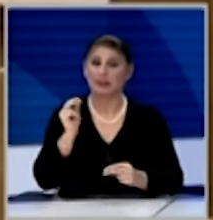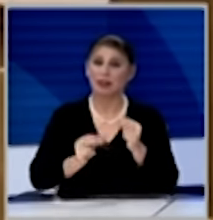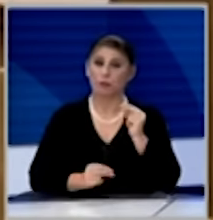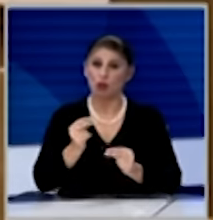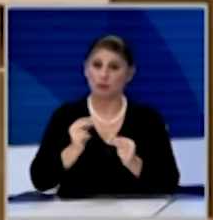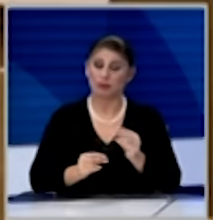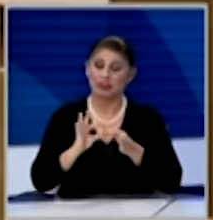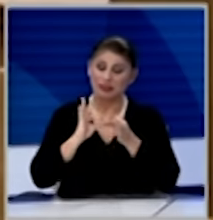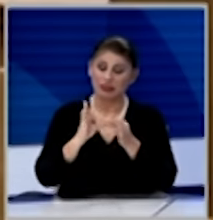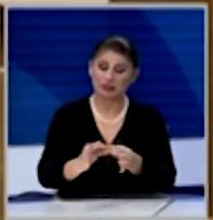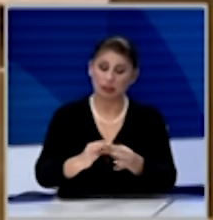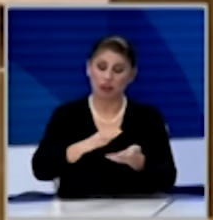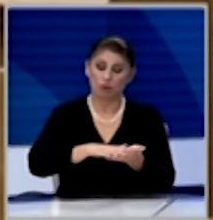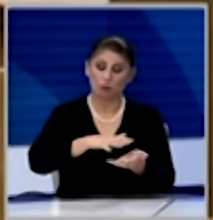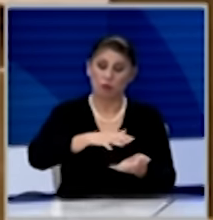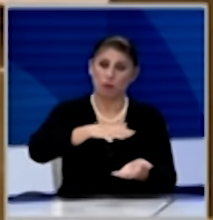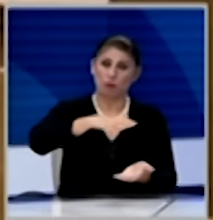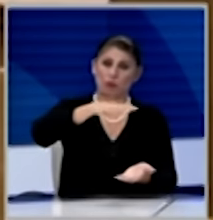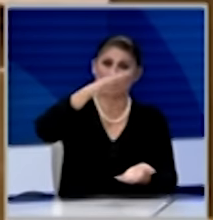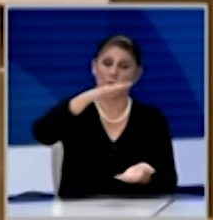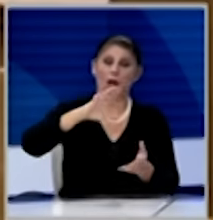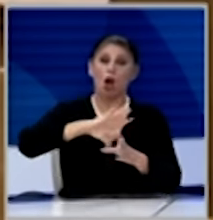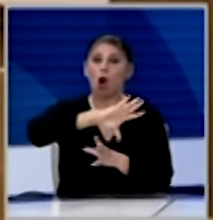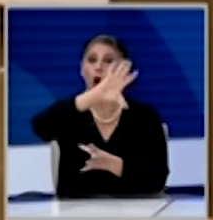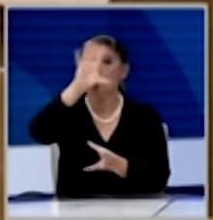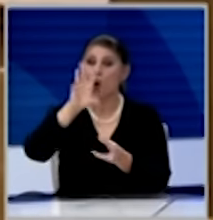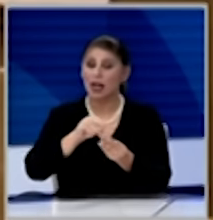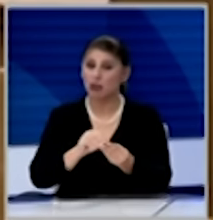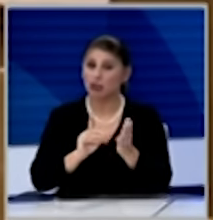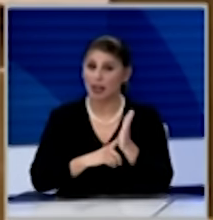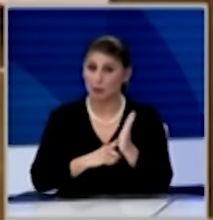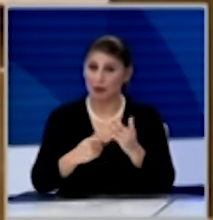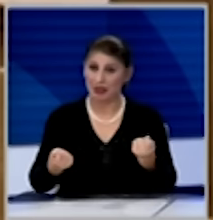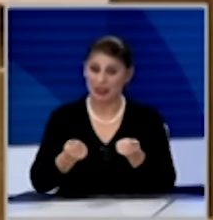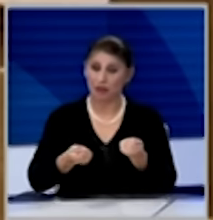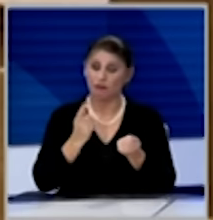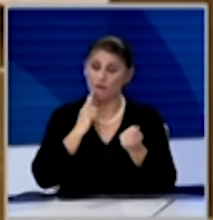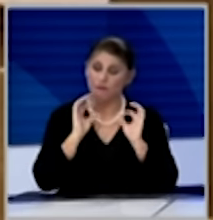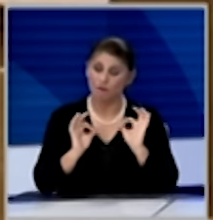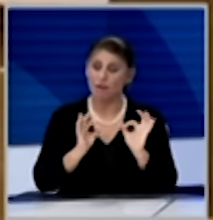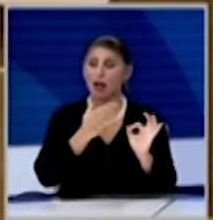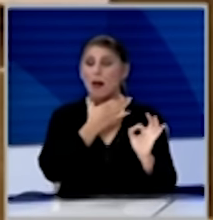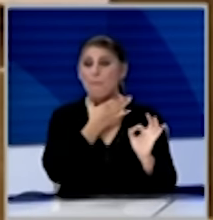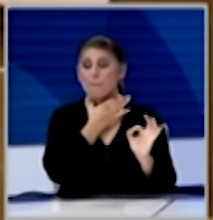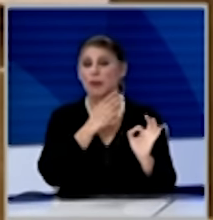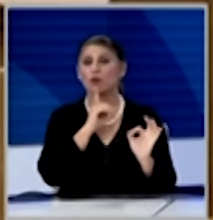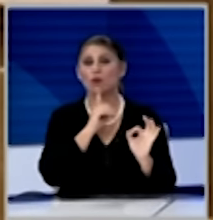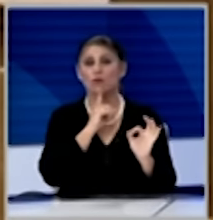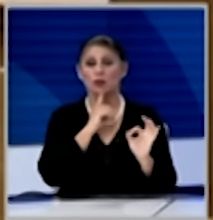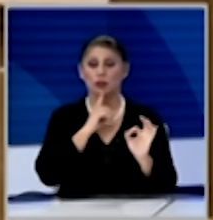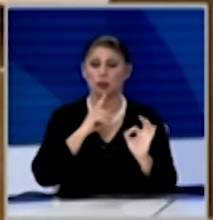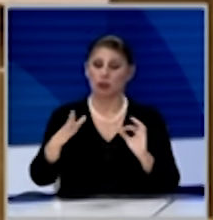προβλήματα συνεχώς να συσσωρεύονται όλα όσα έπρεπε να γίνουν τα αυτονόητα και επείγοντα όπως ο